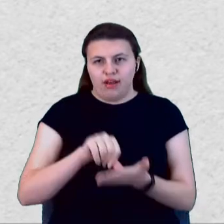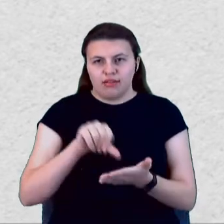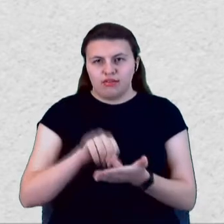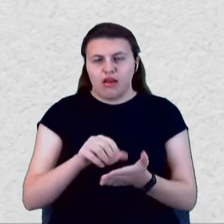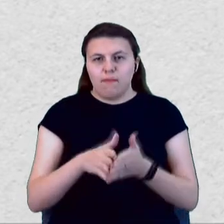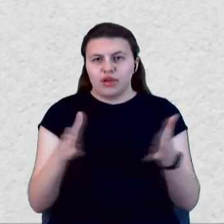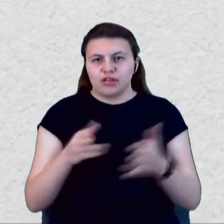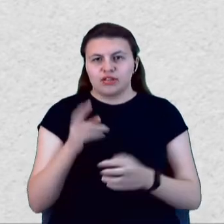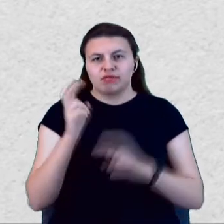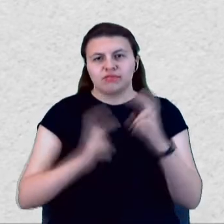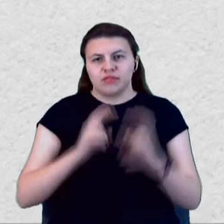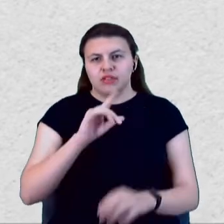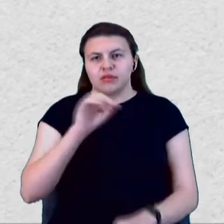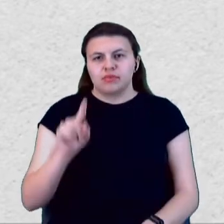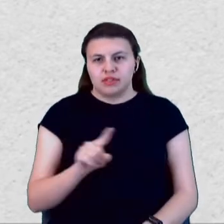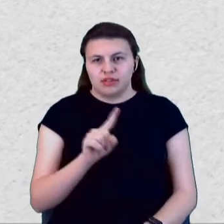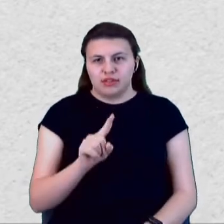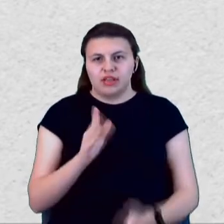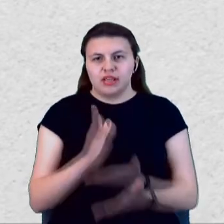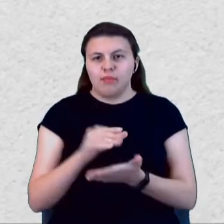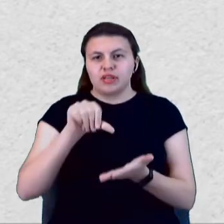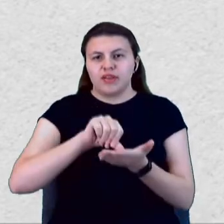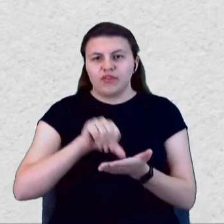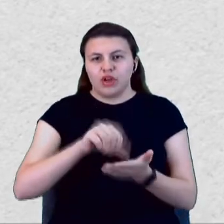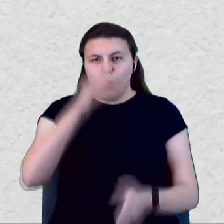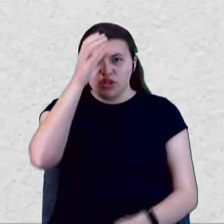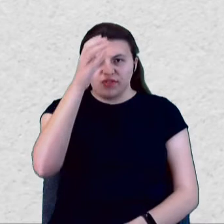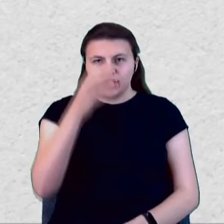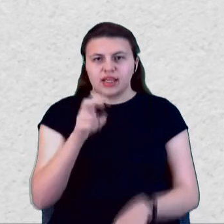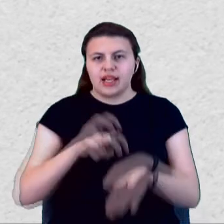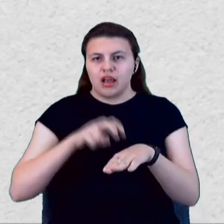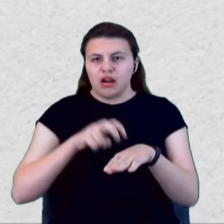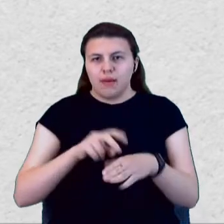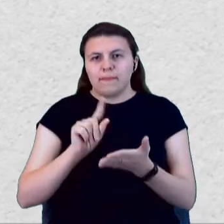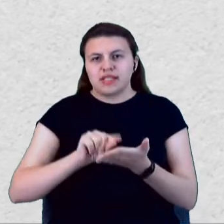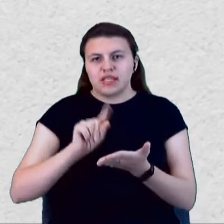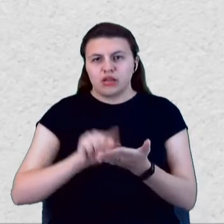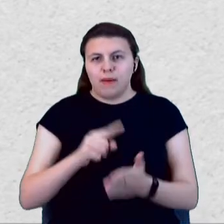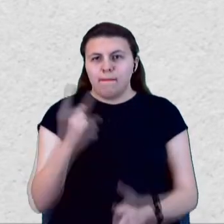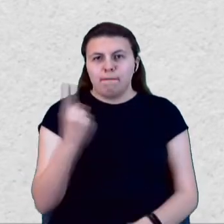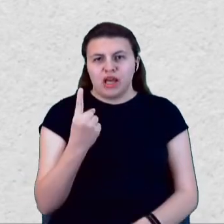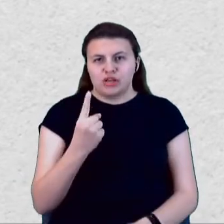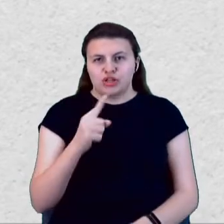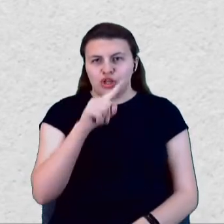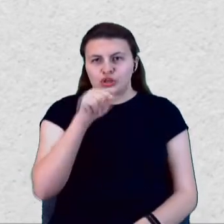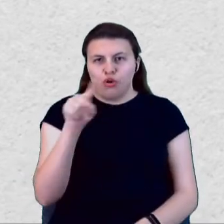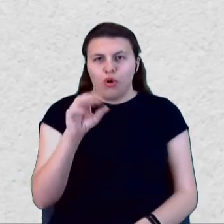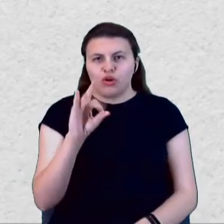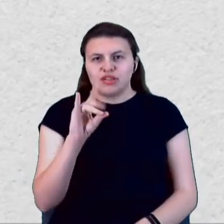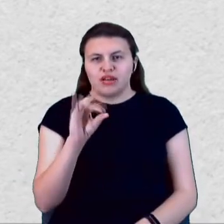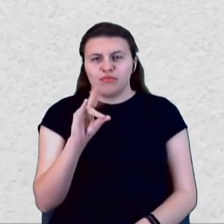Новокраматорського машинобудівного заводу. Є представники освіти, лікарі, пенсіонери. Перший номер у списку – Олександр Ярмольченко,